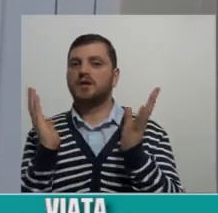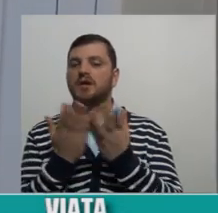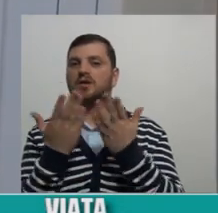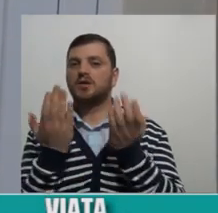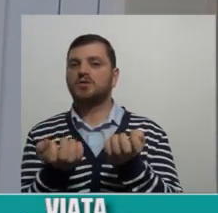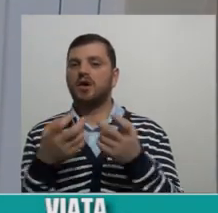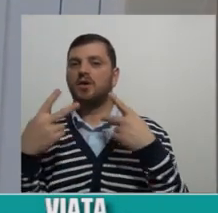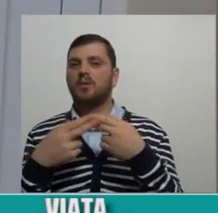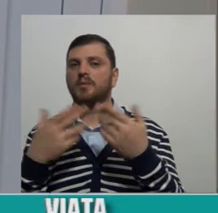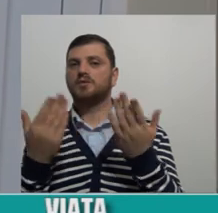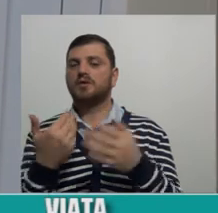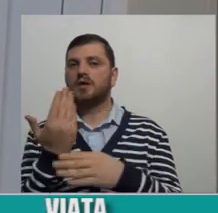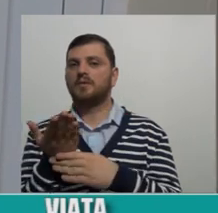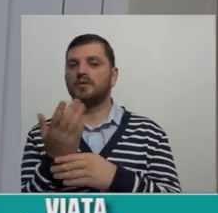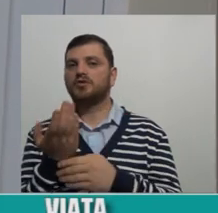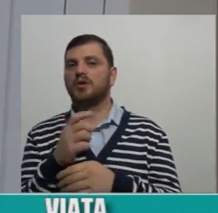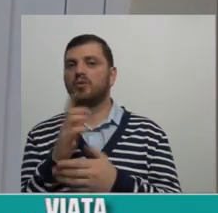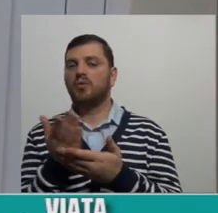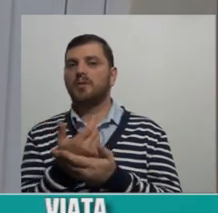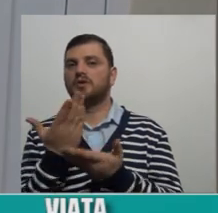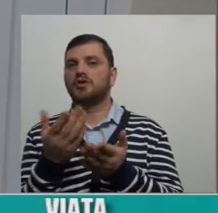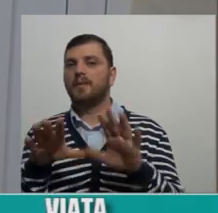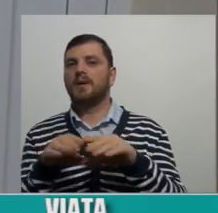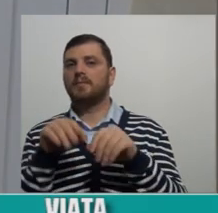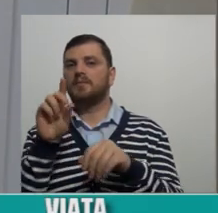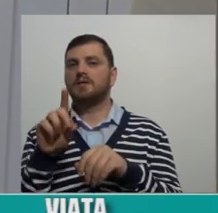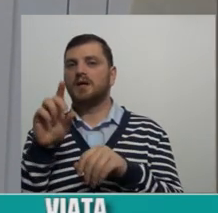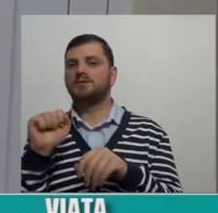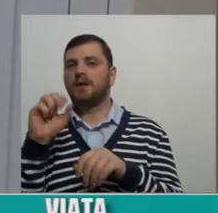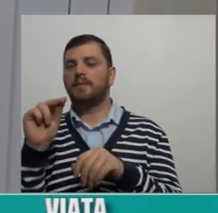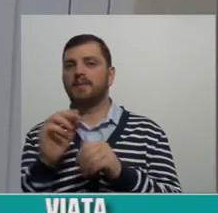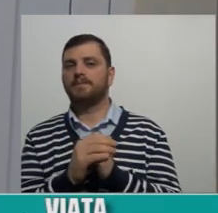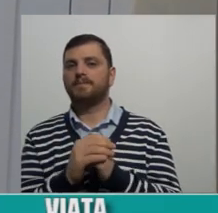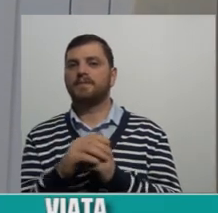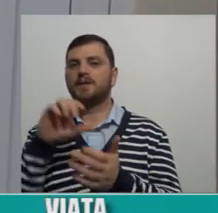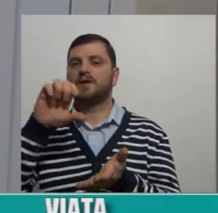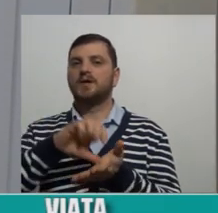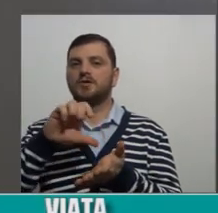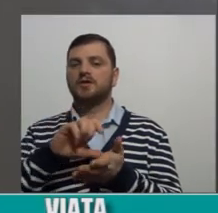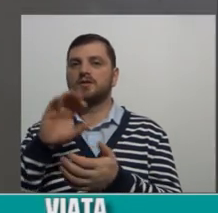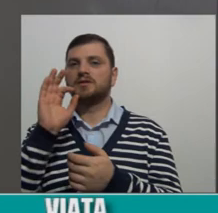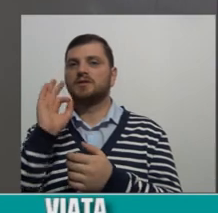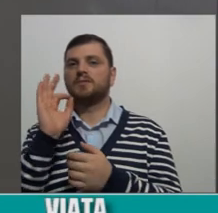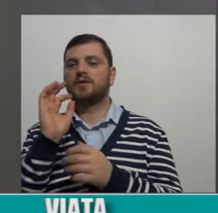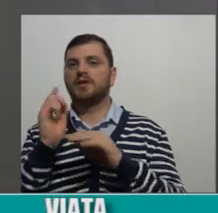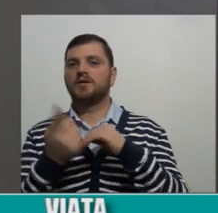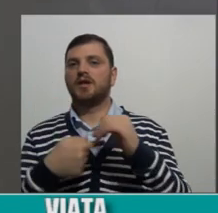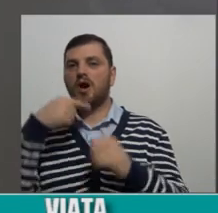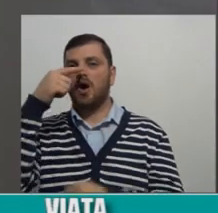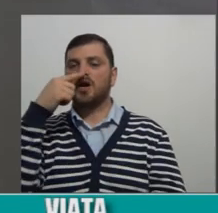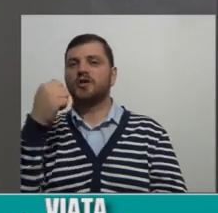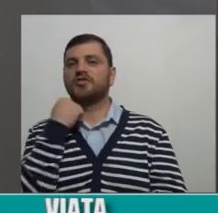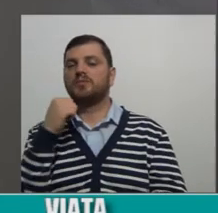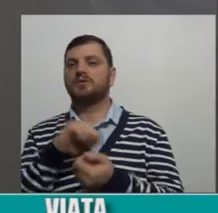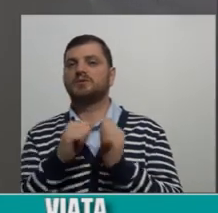în principiu, ce oprim, ce dăm înapoi, ce nu luăm, ce primim de la DSP și așa mai departe. Centrul e destinat doar persoanelor din Câmpul